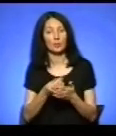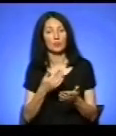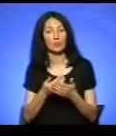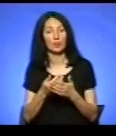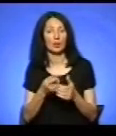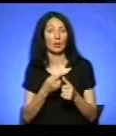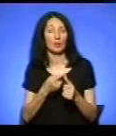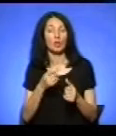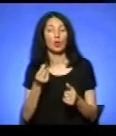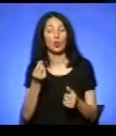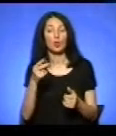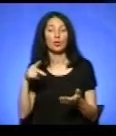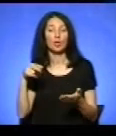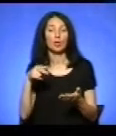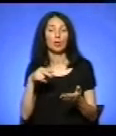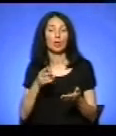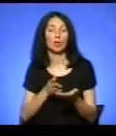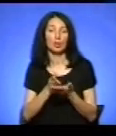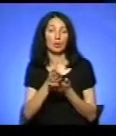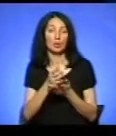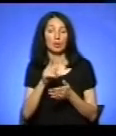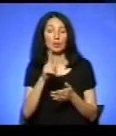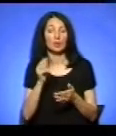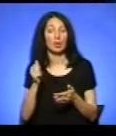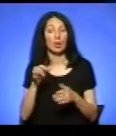за пацієнтом, вони вже отримали ті кошти, вони відчули